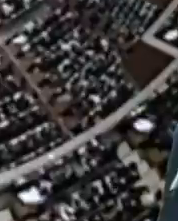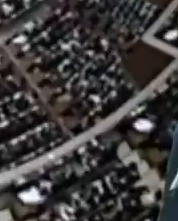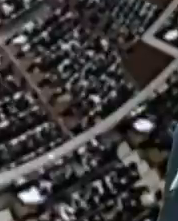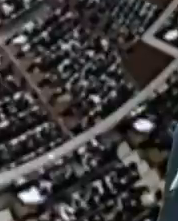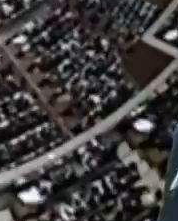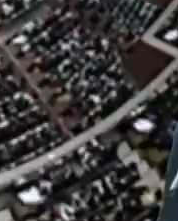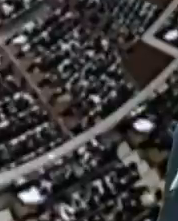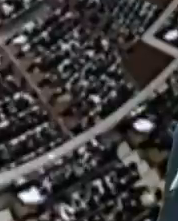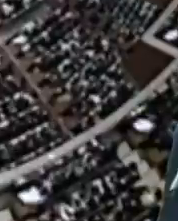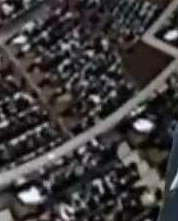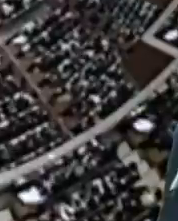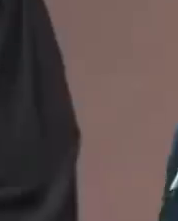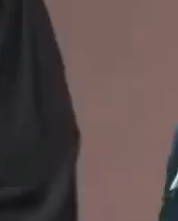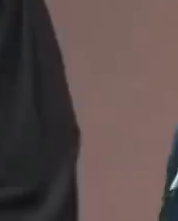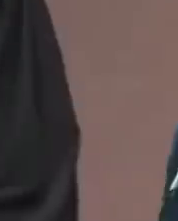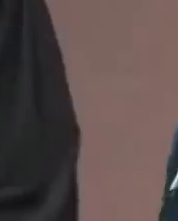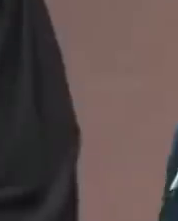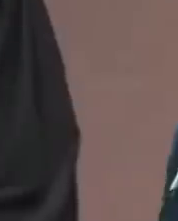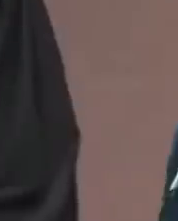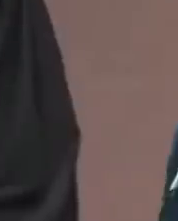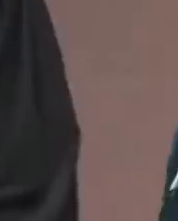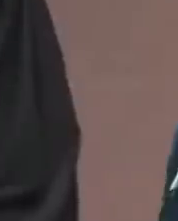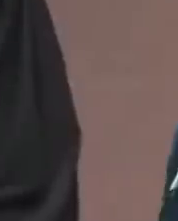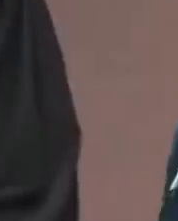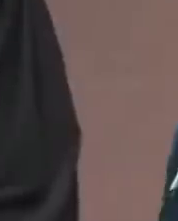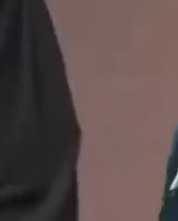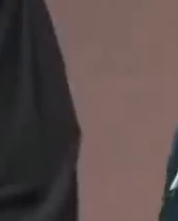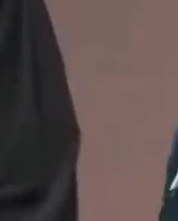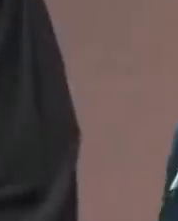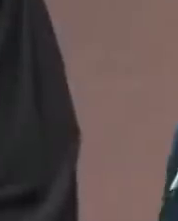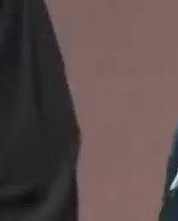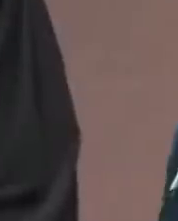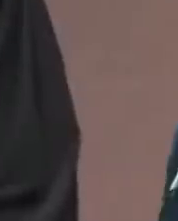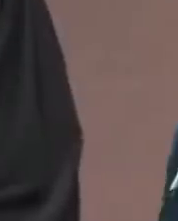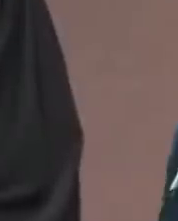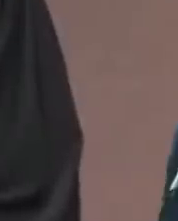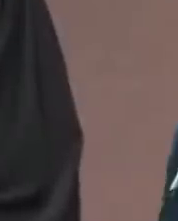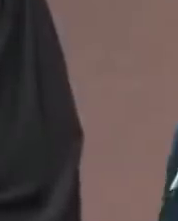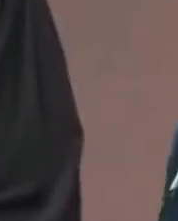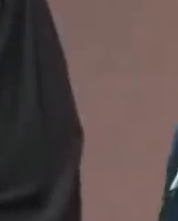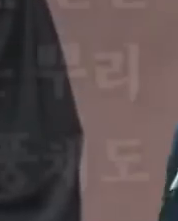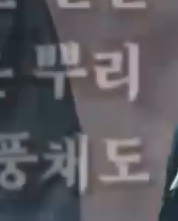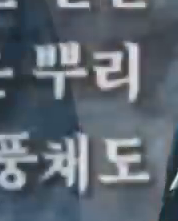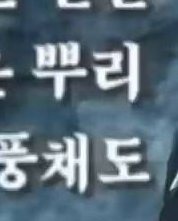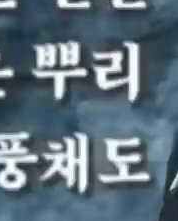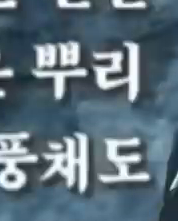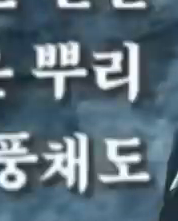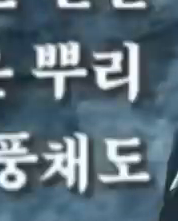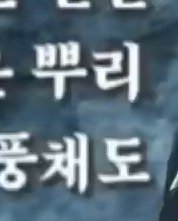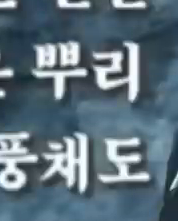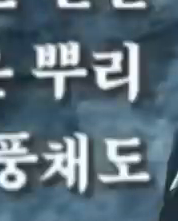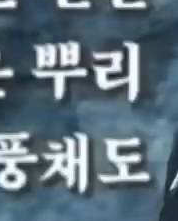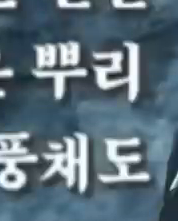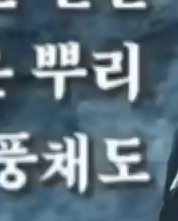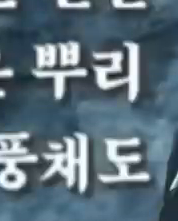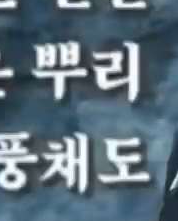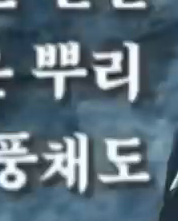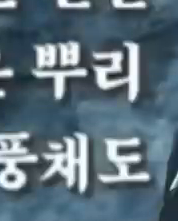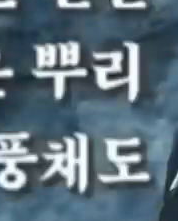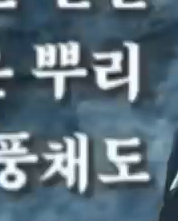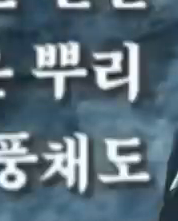은혜 받으신 하나님의 말씀은 이사야 53장 1절에서 8절입니다. 다